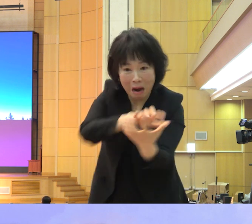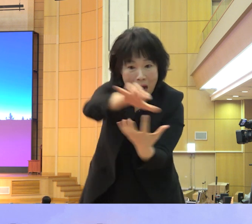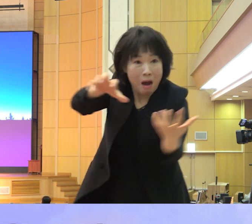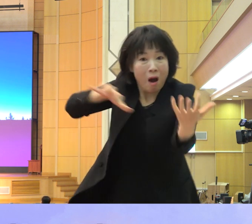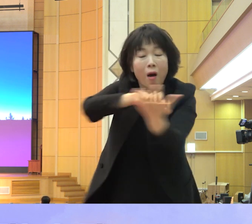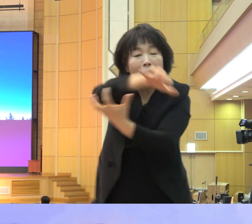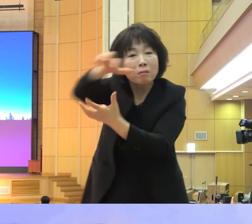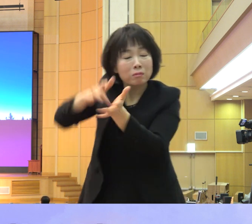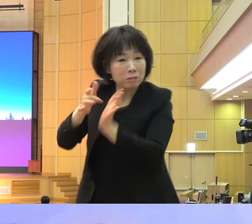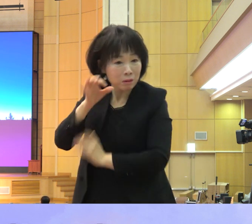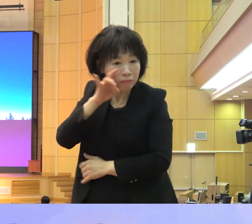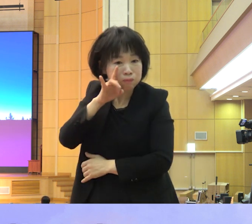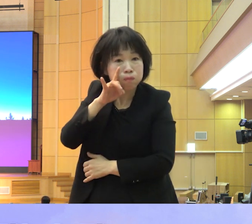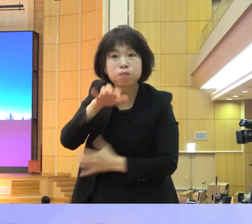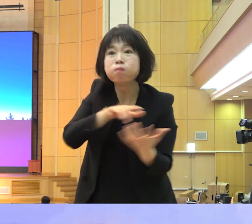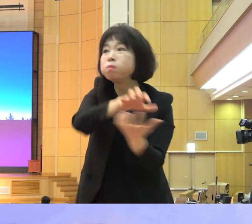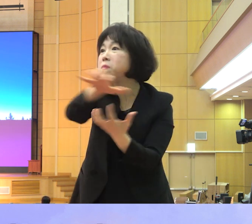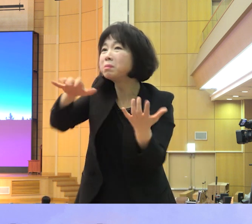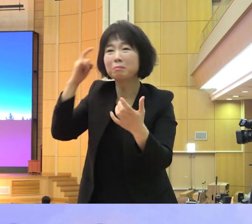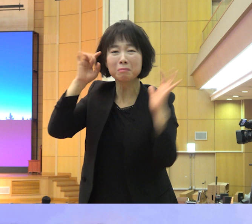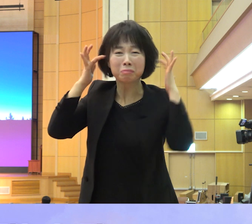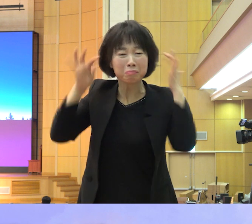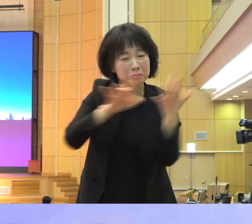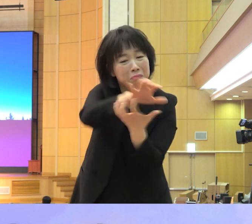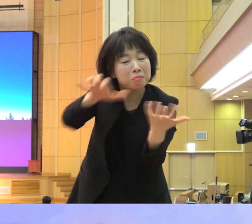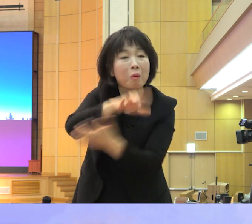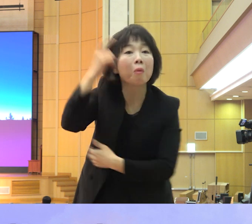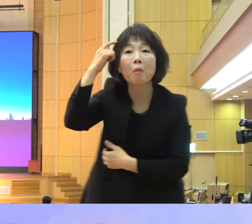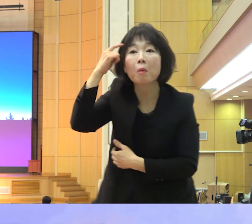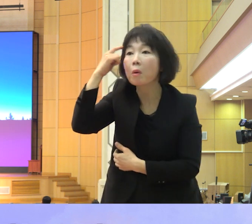시끌벅적하잖아요. 예수님께서 가라사대 왜 이렇게 시끄러우냐?